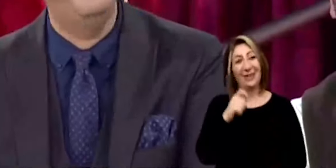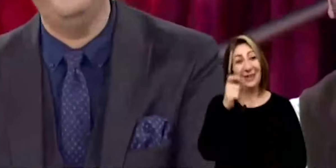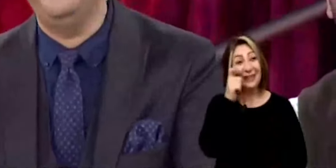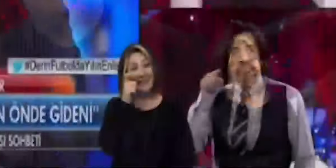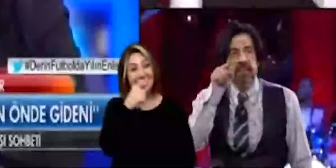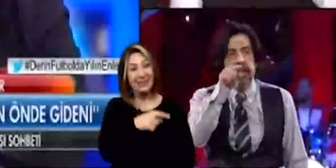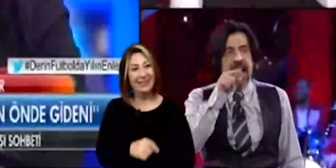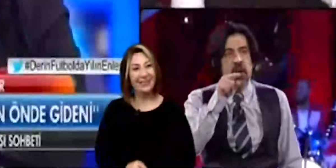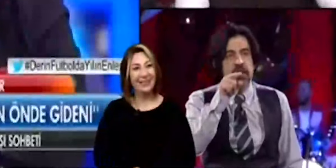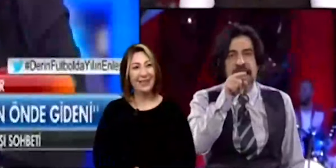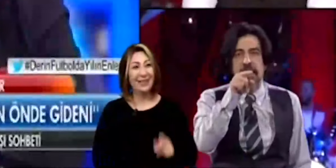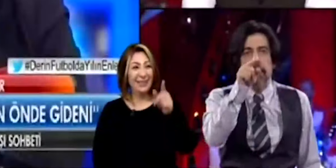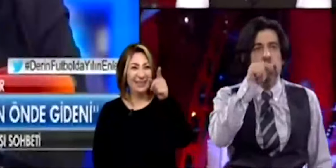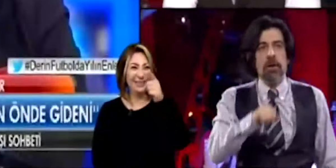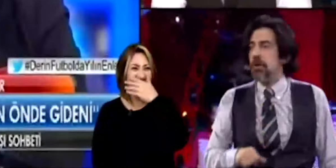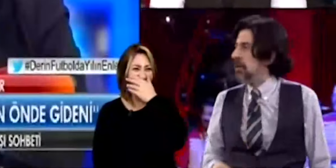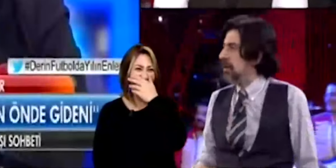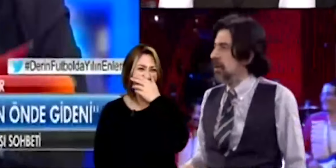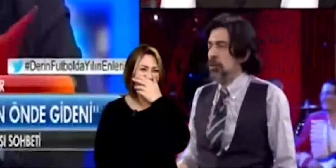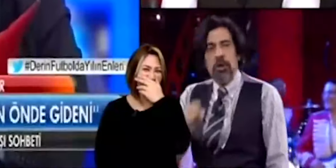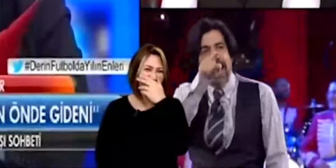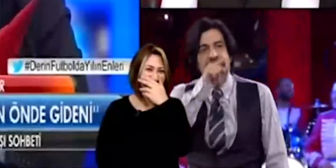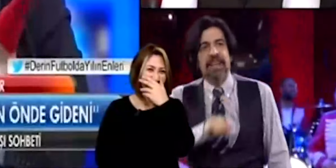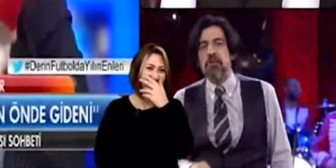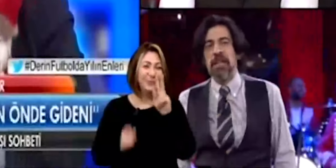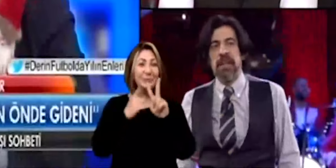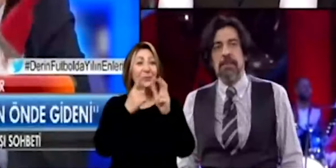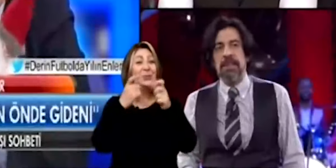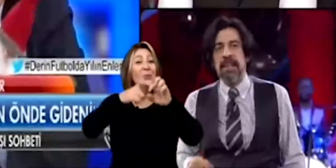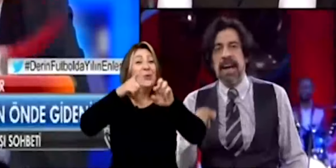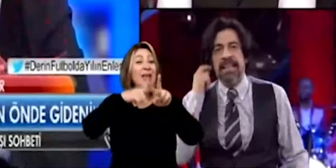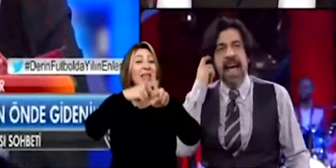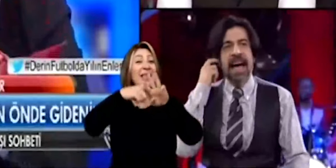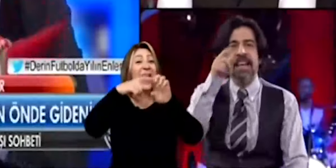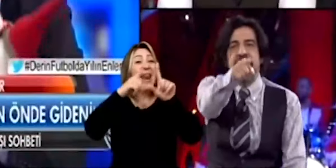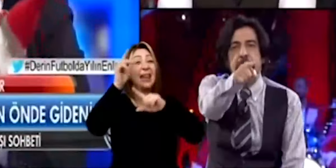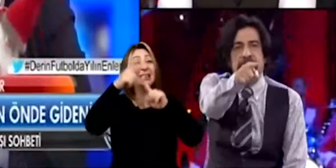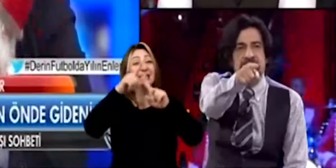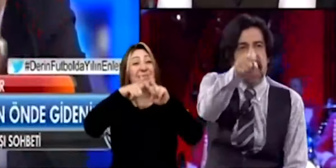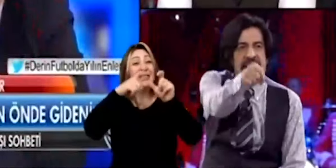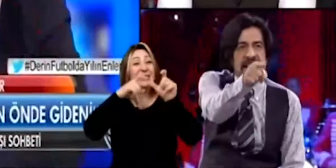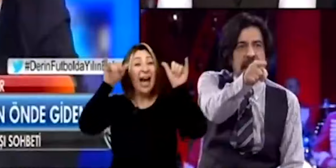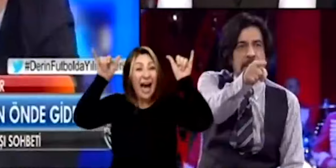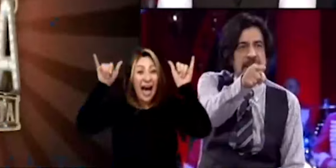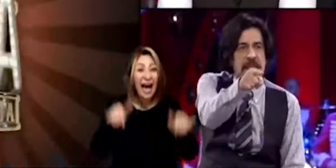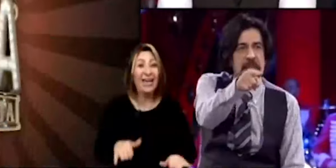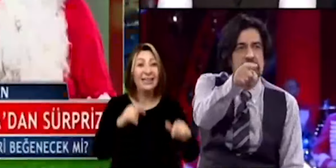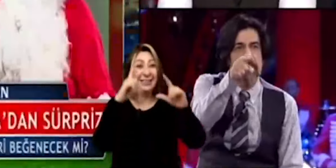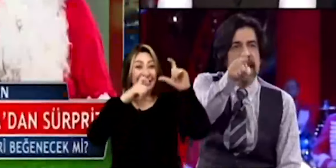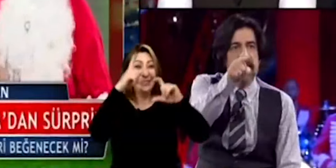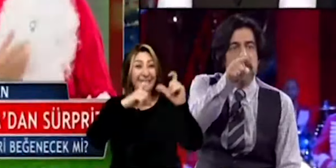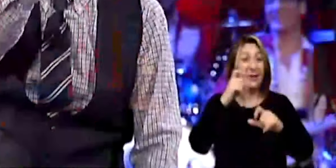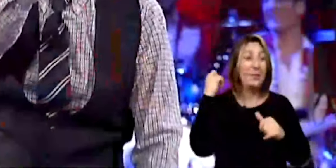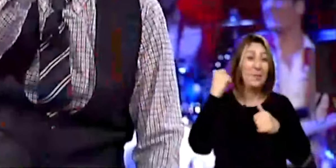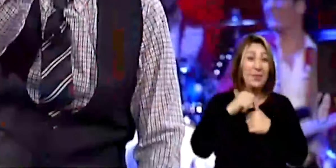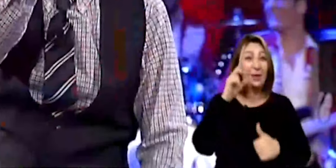Dikkat edin. Bir daha göster. Aa, buyurun. Nur yerli taş suratı yaptı. Dikkat. Herkes caps alsın. Herkes caps alsın.